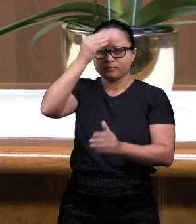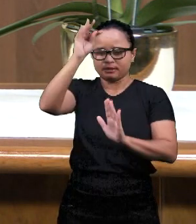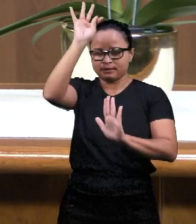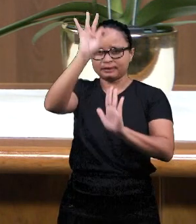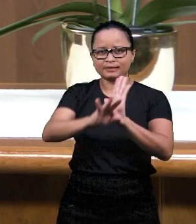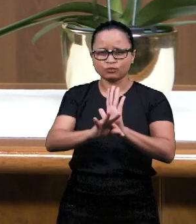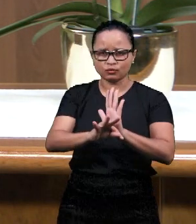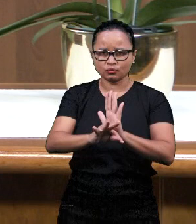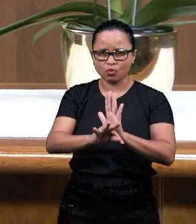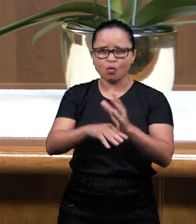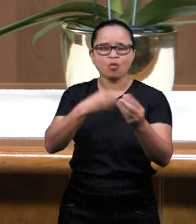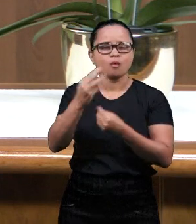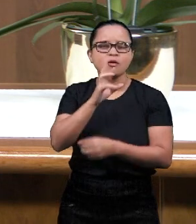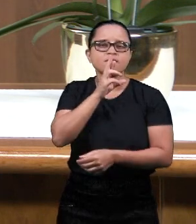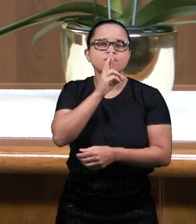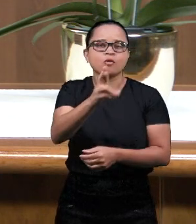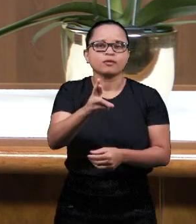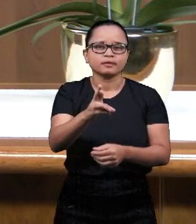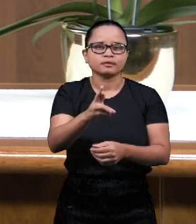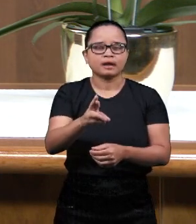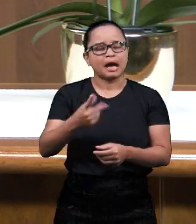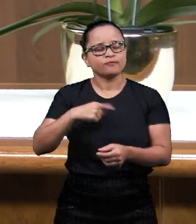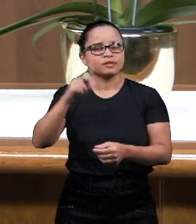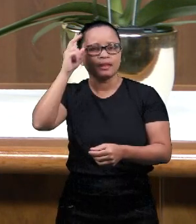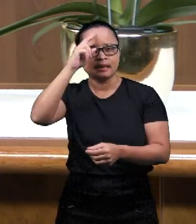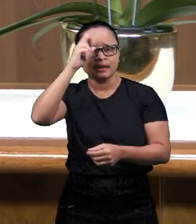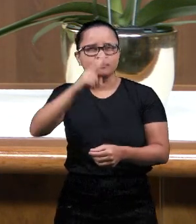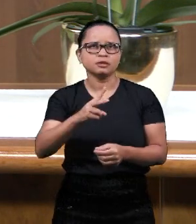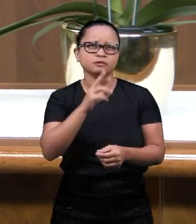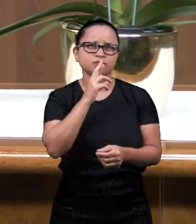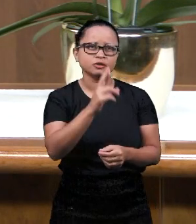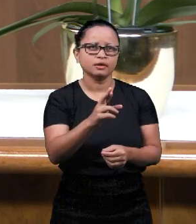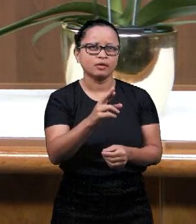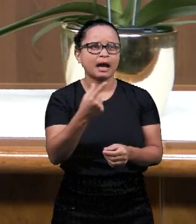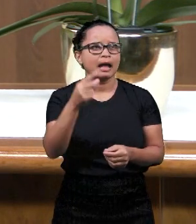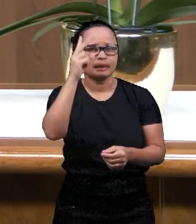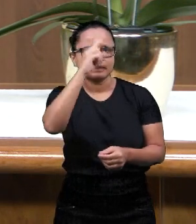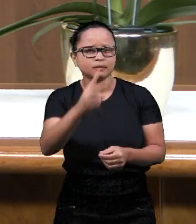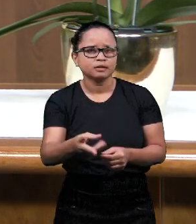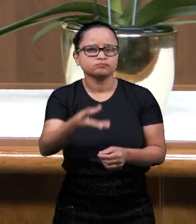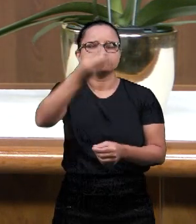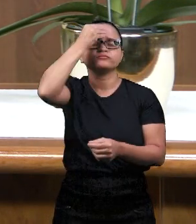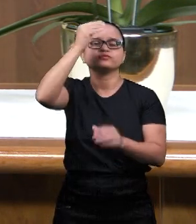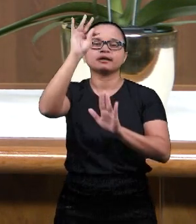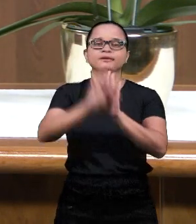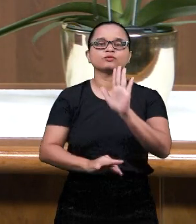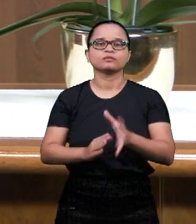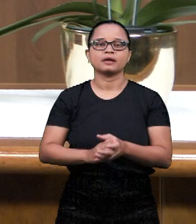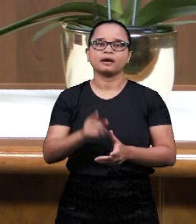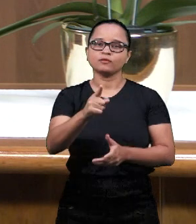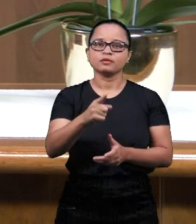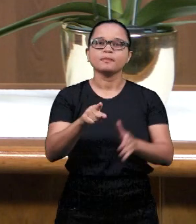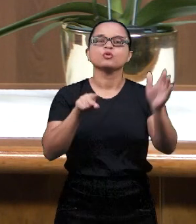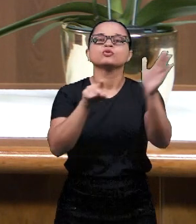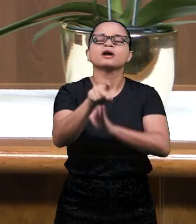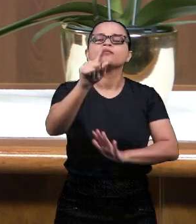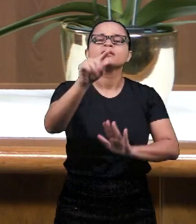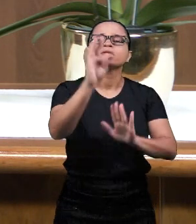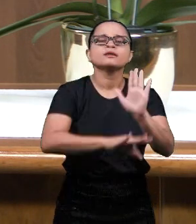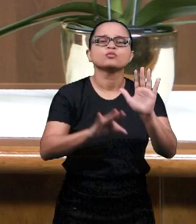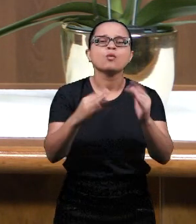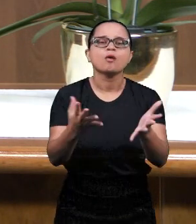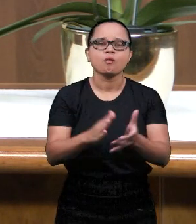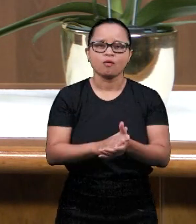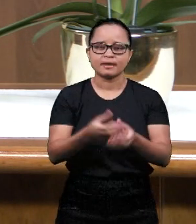biblique qui vous rappelez comme réponse à cette question. Si quelqu'un vous pose la question, quel est le texte de la parole de Dieu